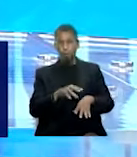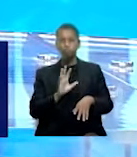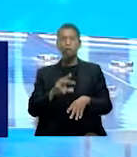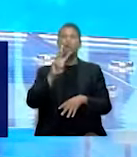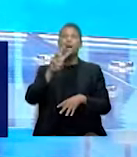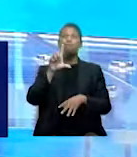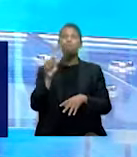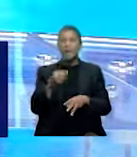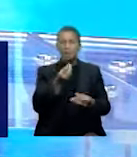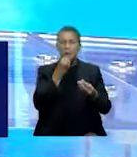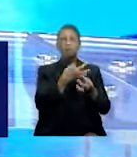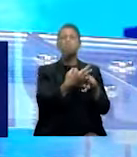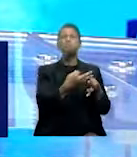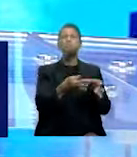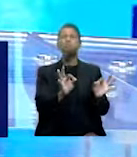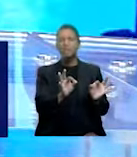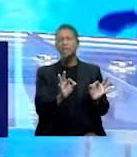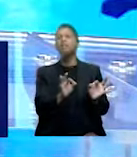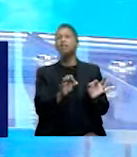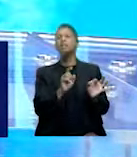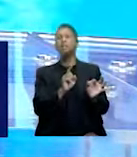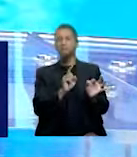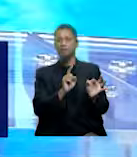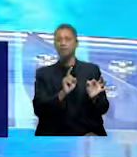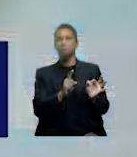bulan restonya sepi, bahkan harus merumahkan karyawan.